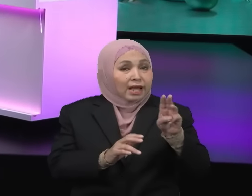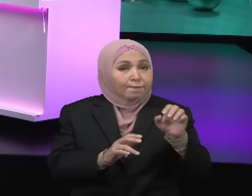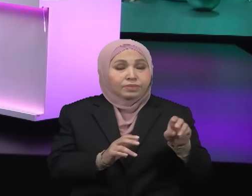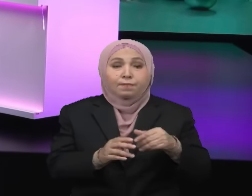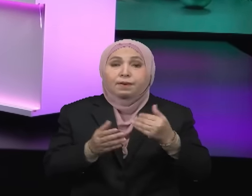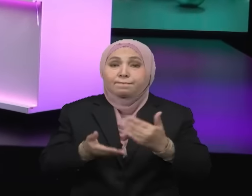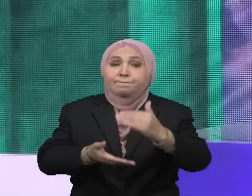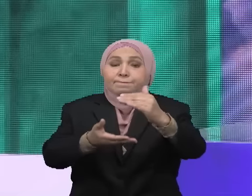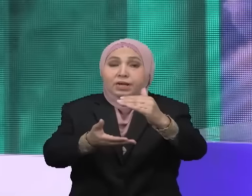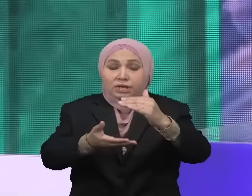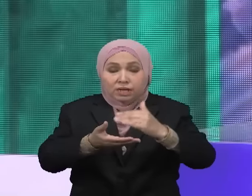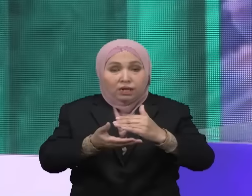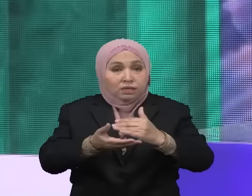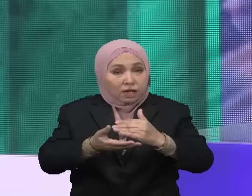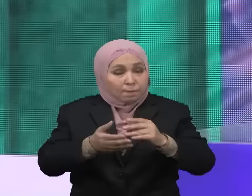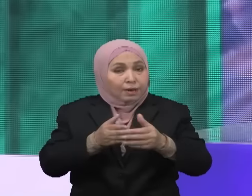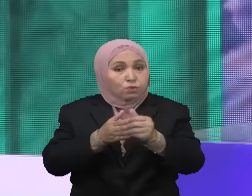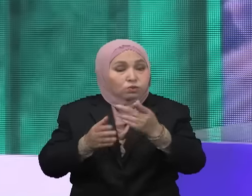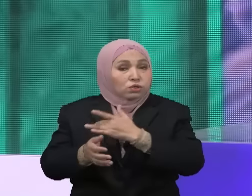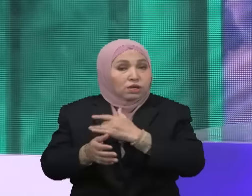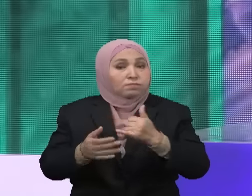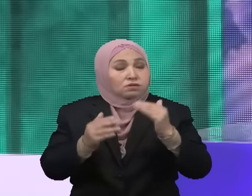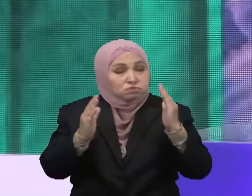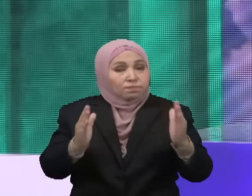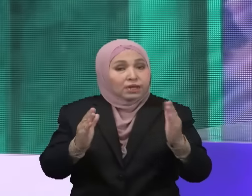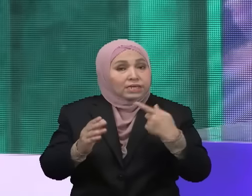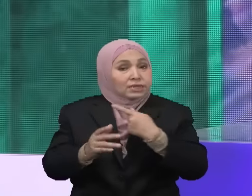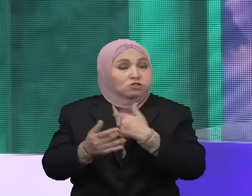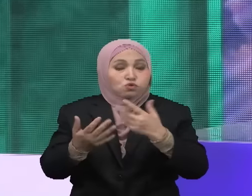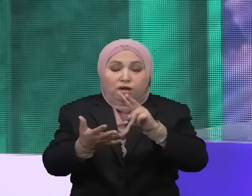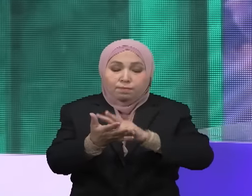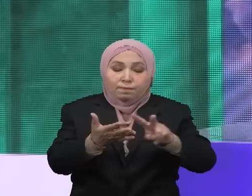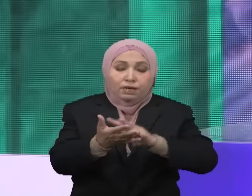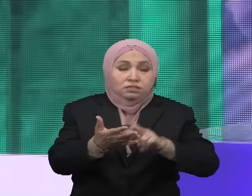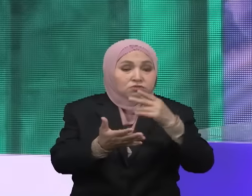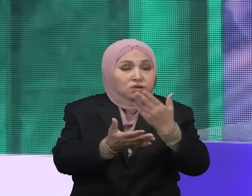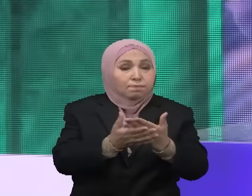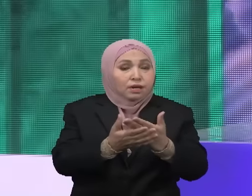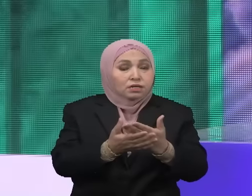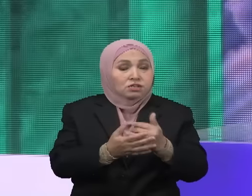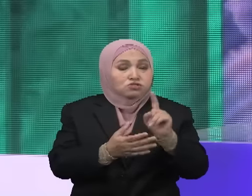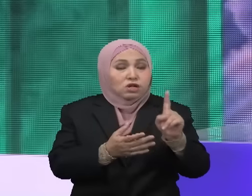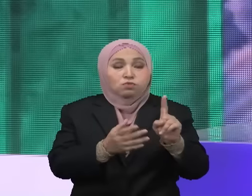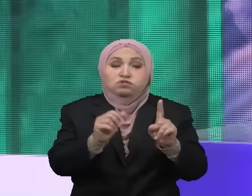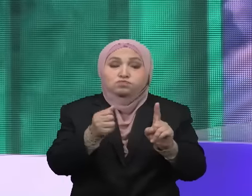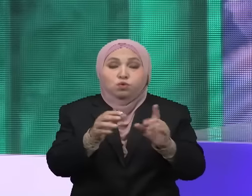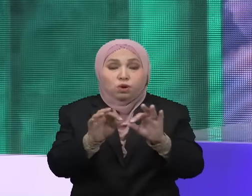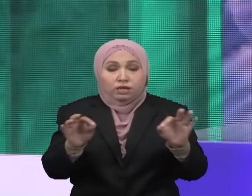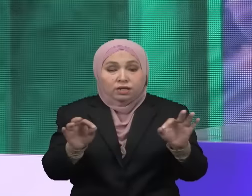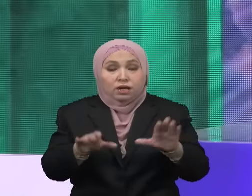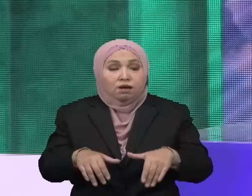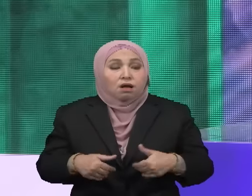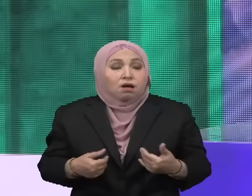membekalkan panduan untuk keimanan. Dan setakat ini apabila kita sudah pun membaca sehingga 110 ayat Ustaznya,